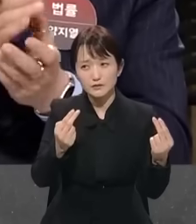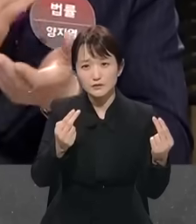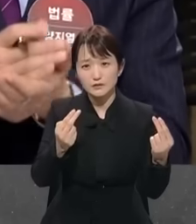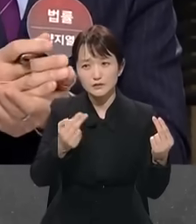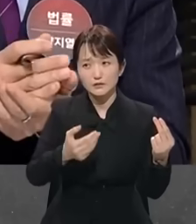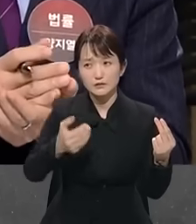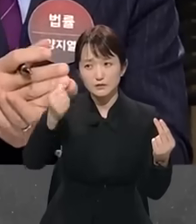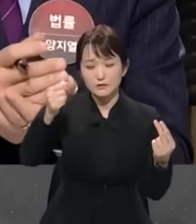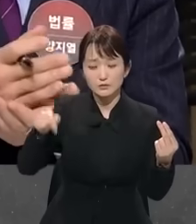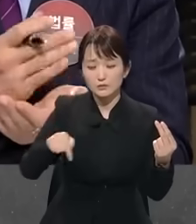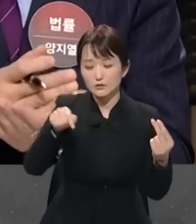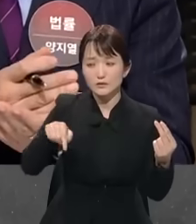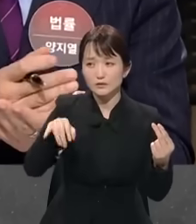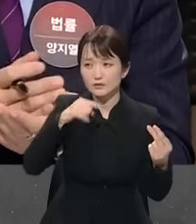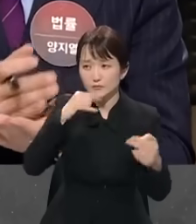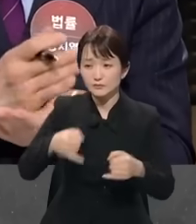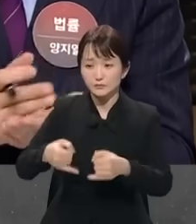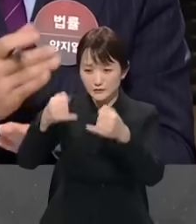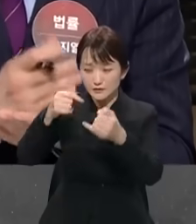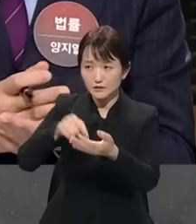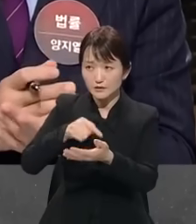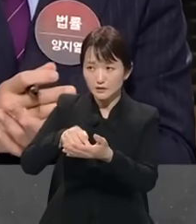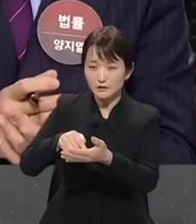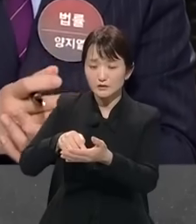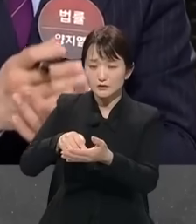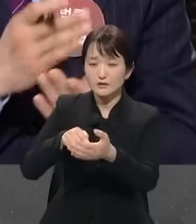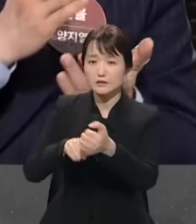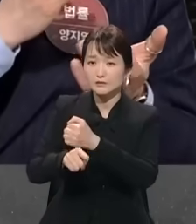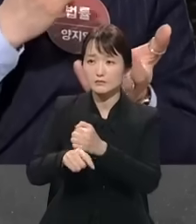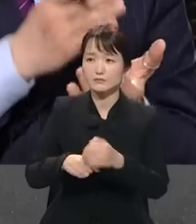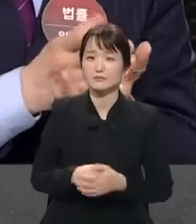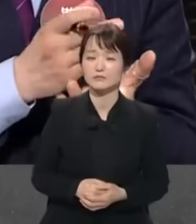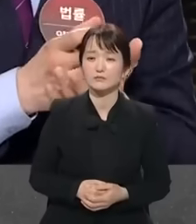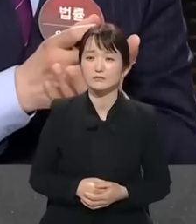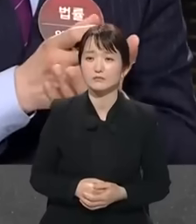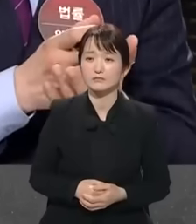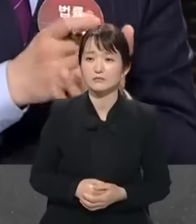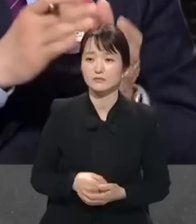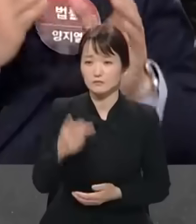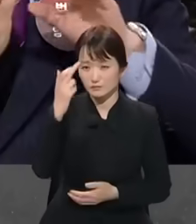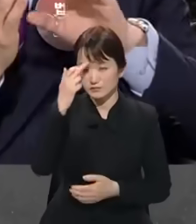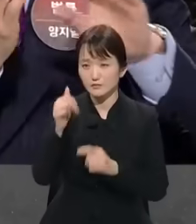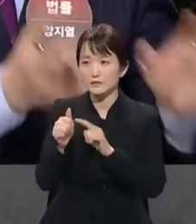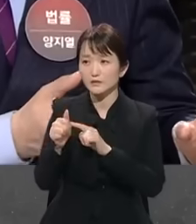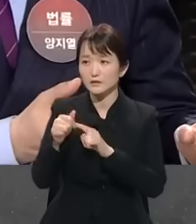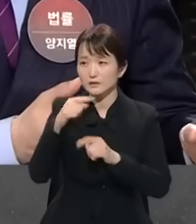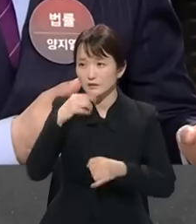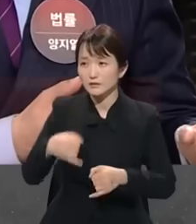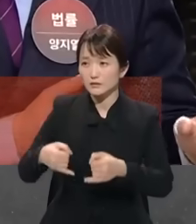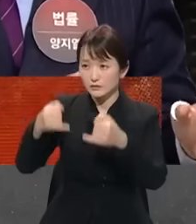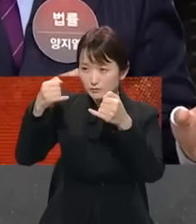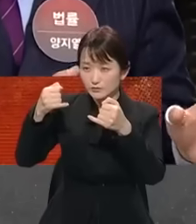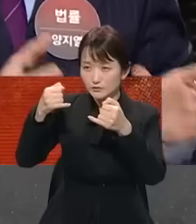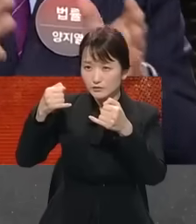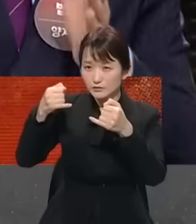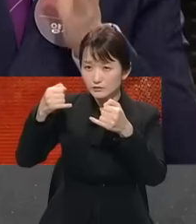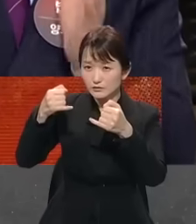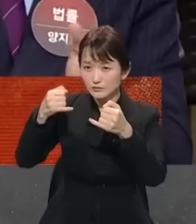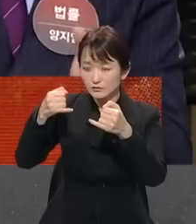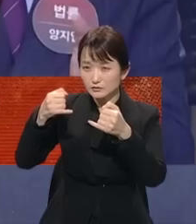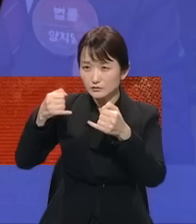가지고 있는 것 안에서만 빚을 갚겠다 이런 의미인데 지금 이 사연자분이 그 빚을 다 정리를 해버렸어요.